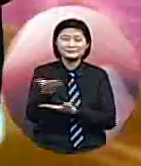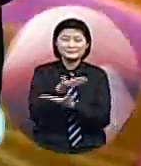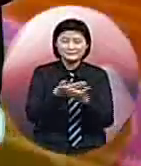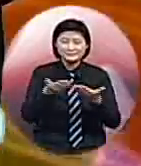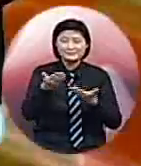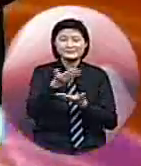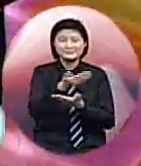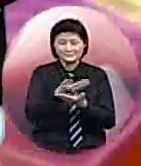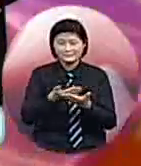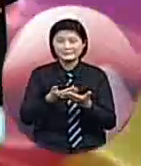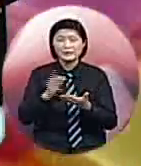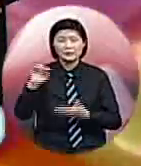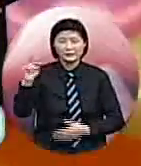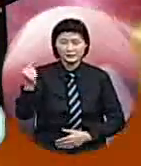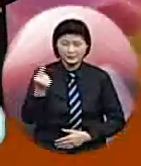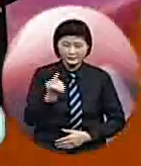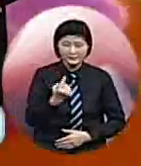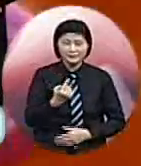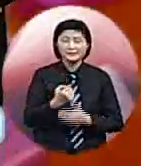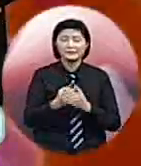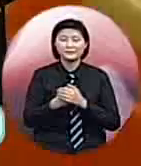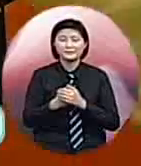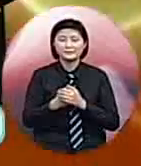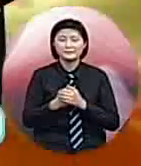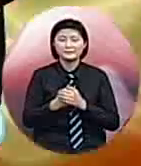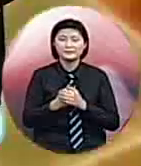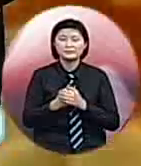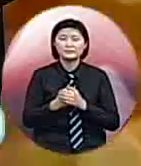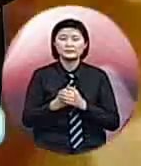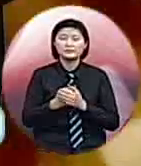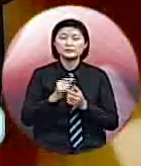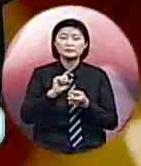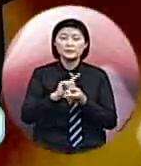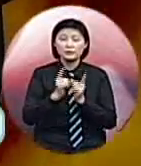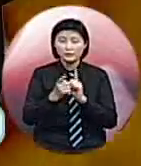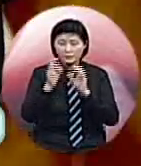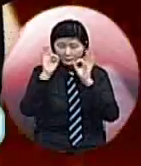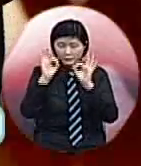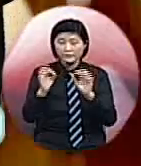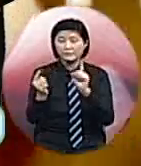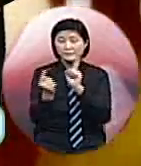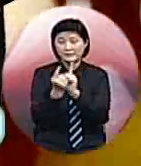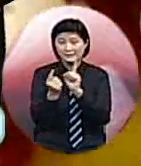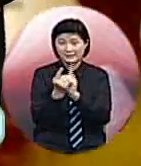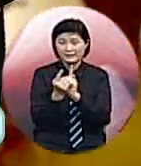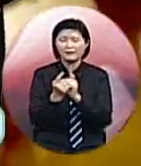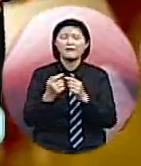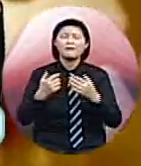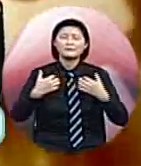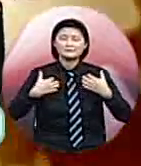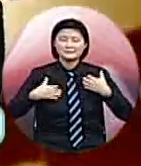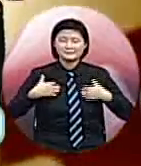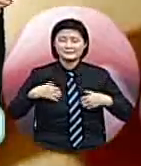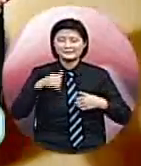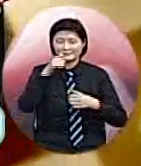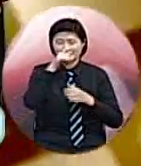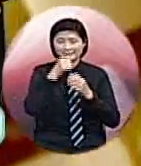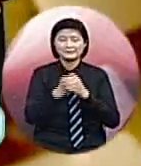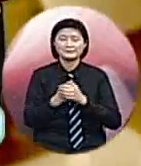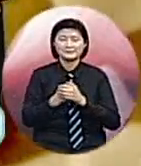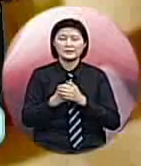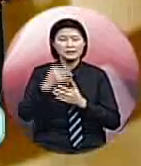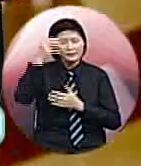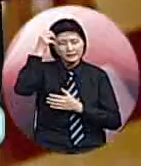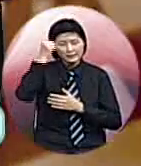예. 이렇게 오고 그저 서로 이렇게 뵈는 것이 예. 한 달에 한 번씩 뵈는 것이 즐겁지요. 그러죠. 얼굴 보고 예, 안